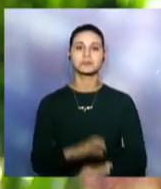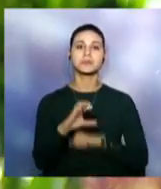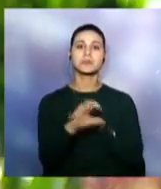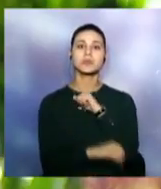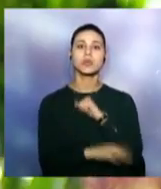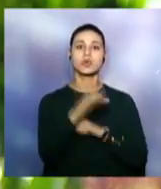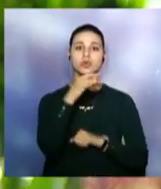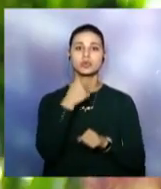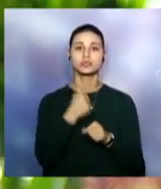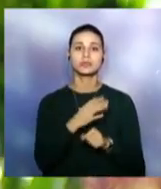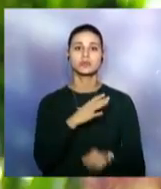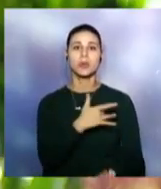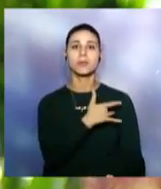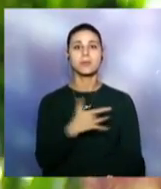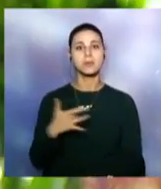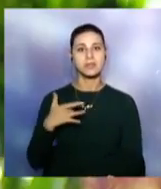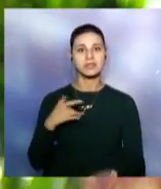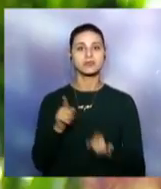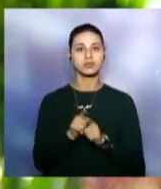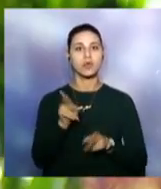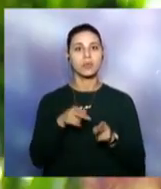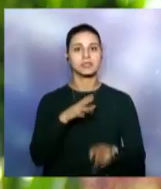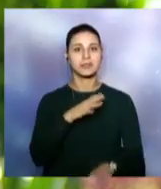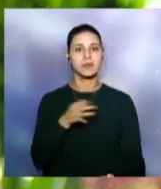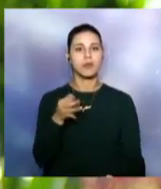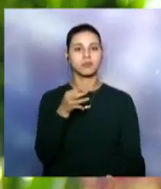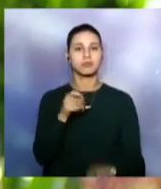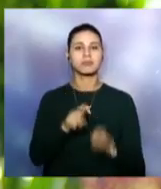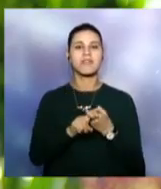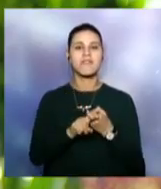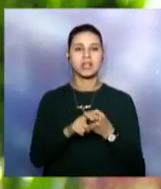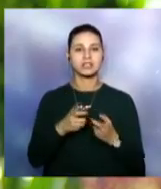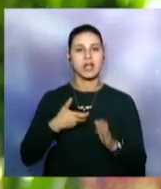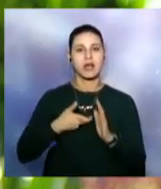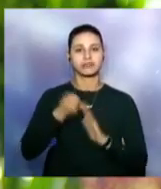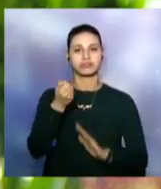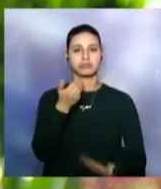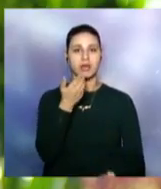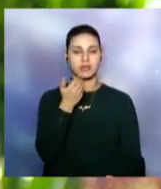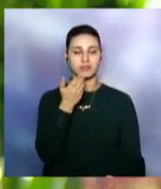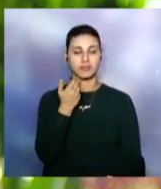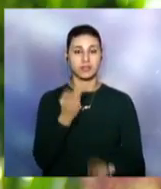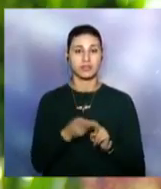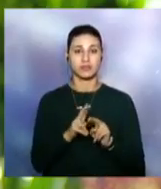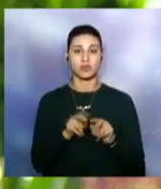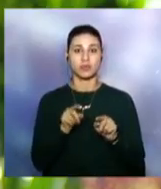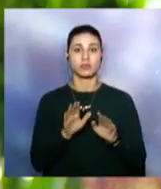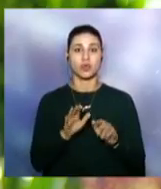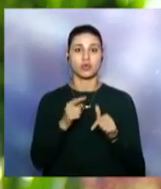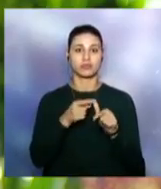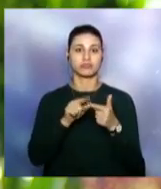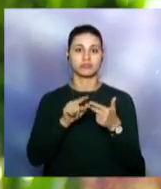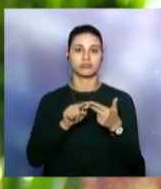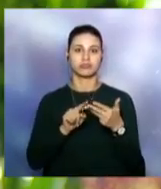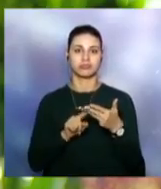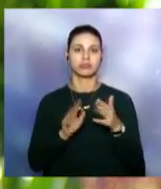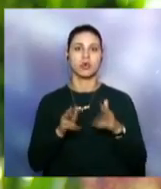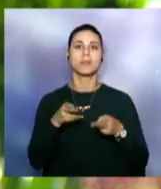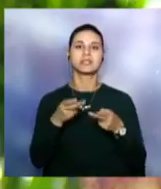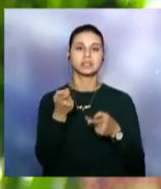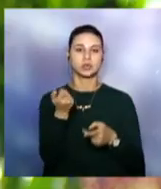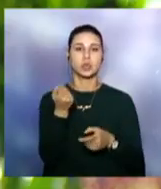გაკეთდა ფილტვის ეხინოკოკი. დიახ. და შეჯერობით აემით შემოვიფარგლებდით ამ ოპერაციებს